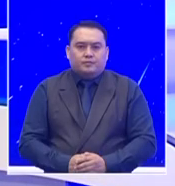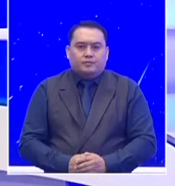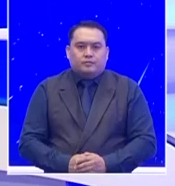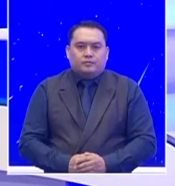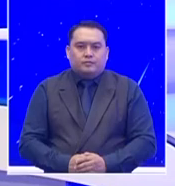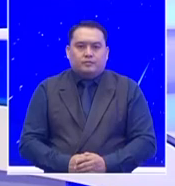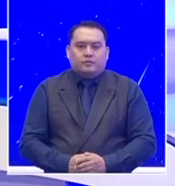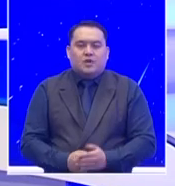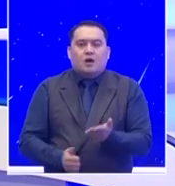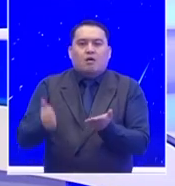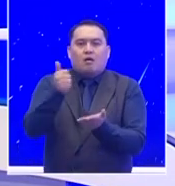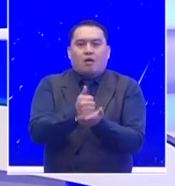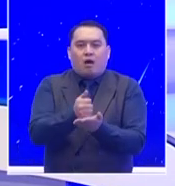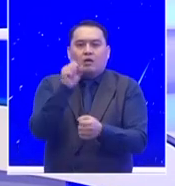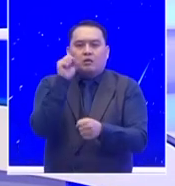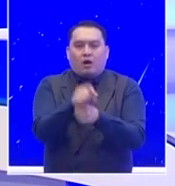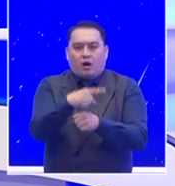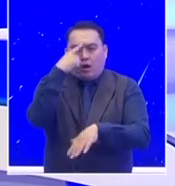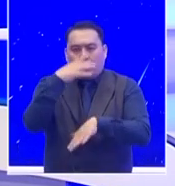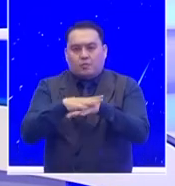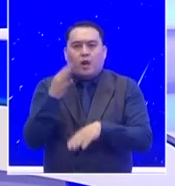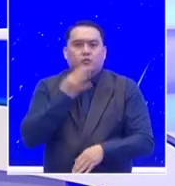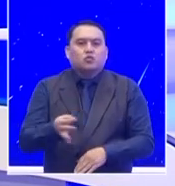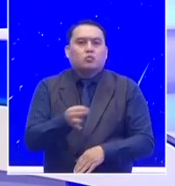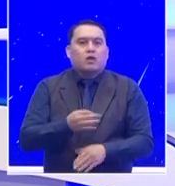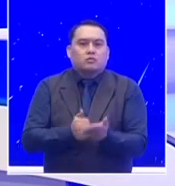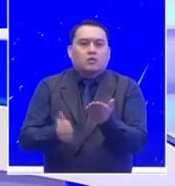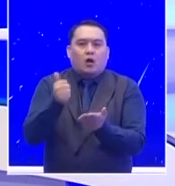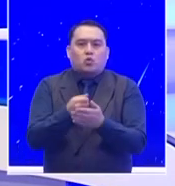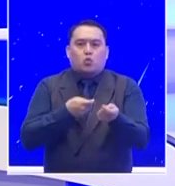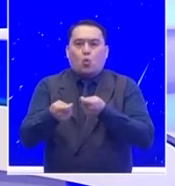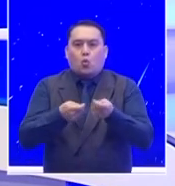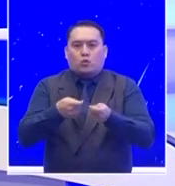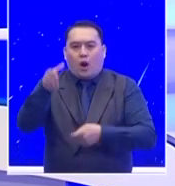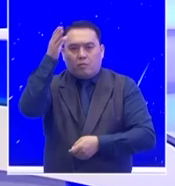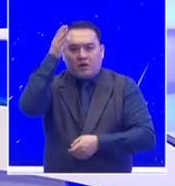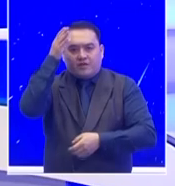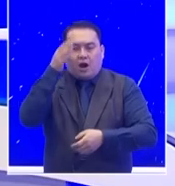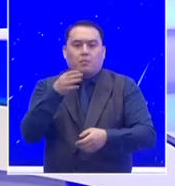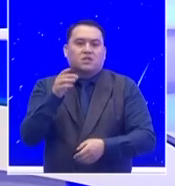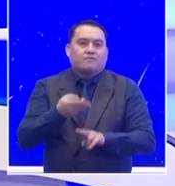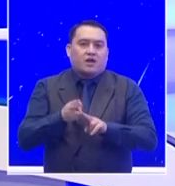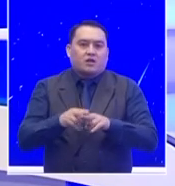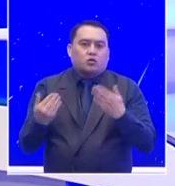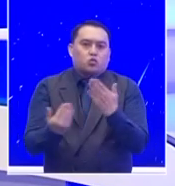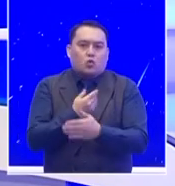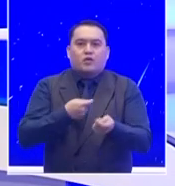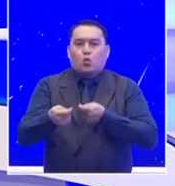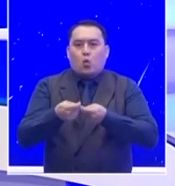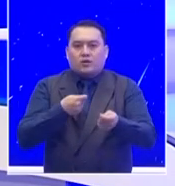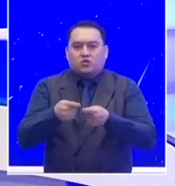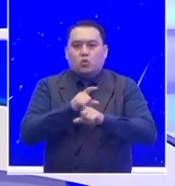Кадровые перестановки. Распоряжением акима Алматинской области назначен руководитель областного управления образования.